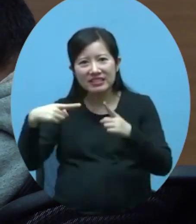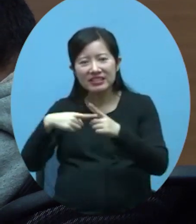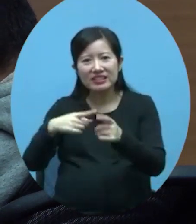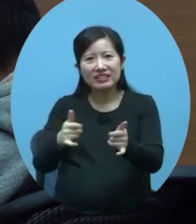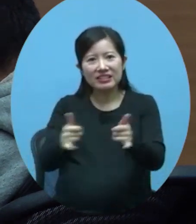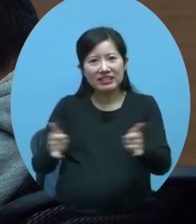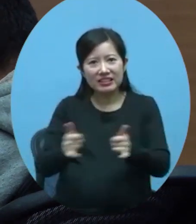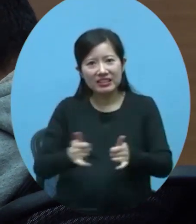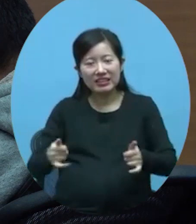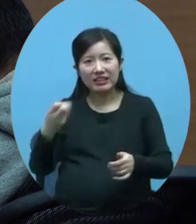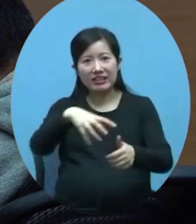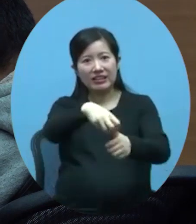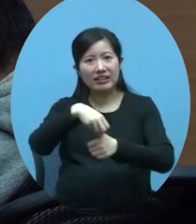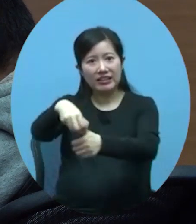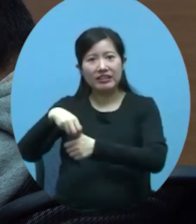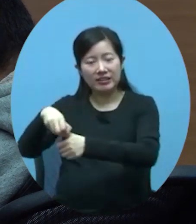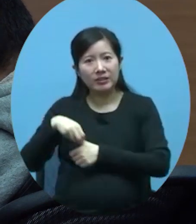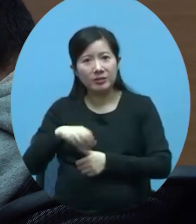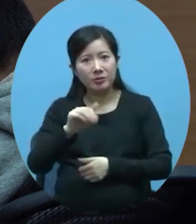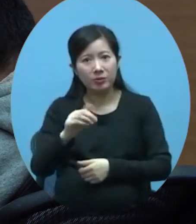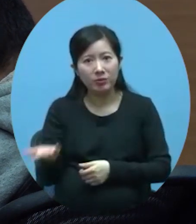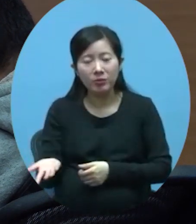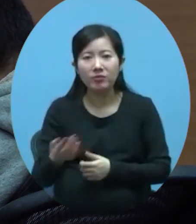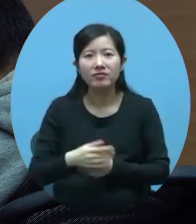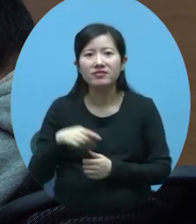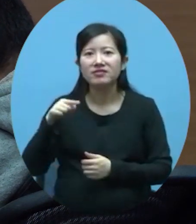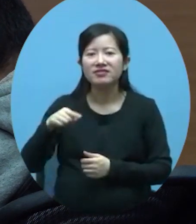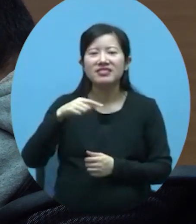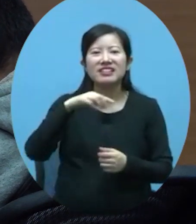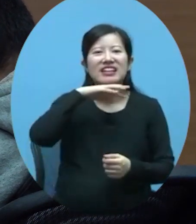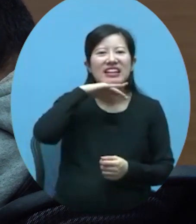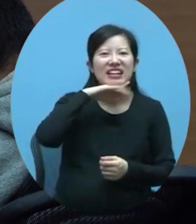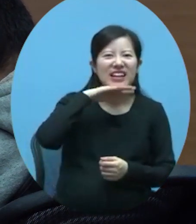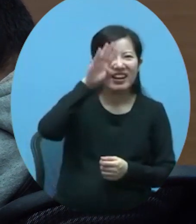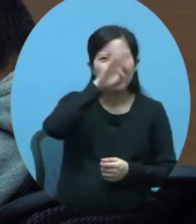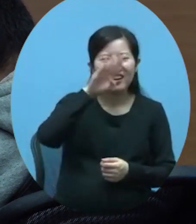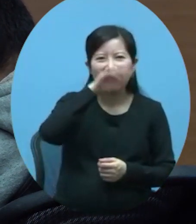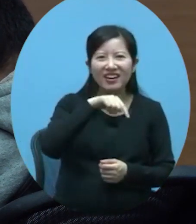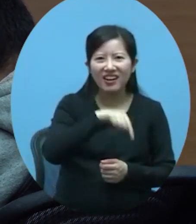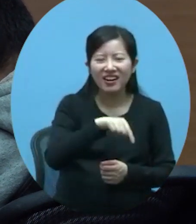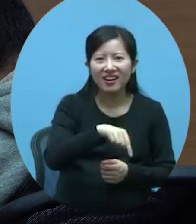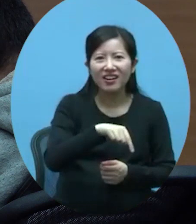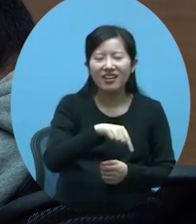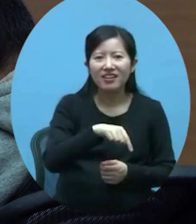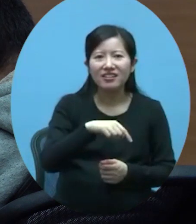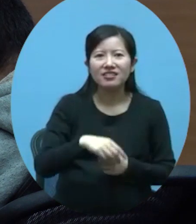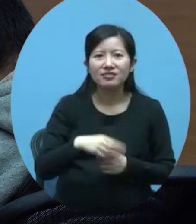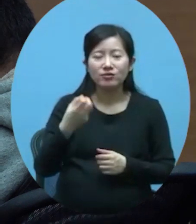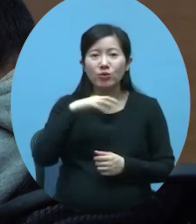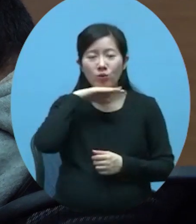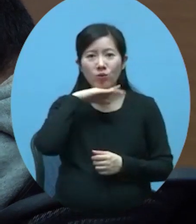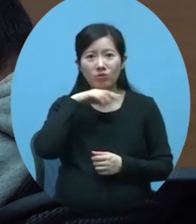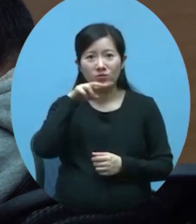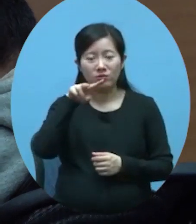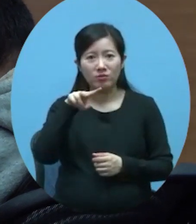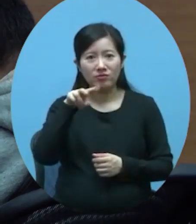追蹤第二都想問一下那個假陰性的問題如果出現了這個案子之後會不會其實考慮要不要